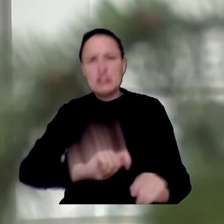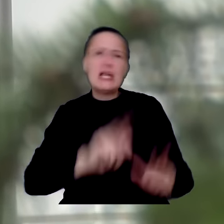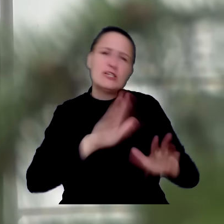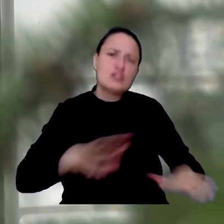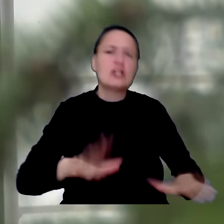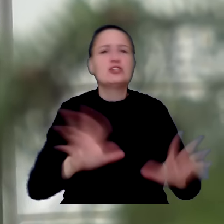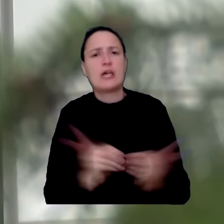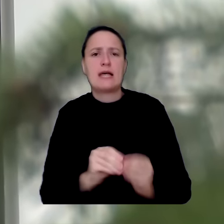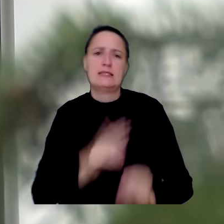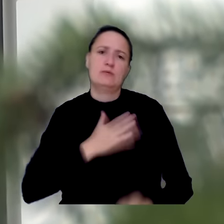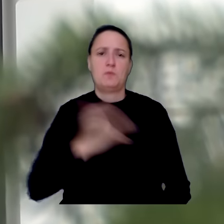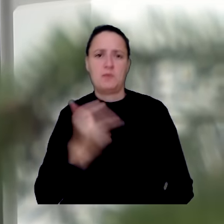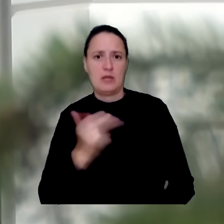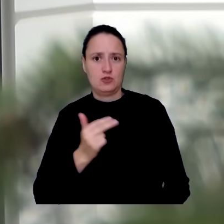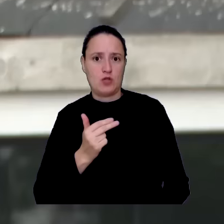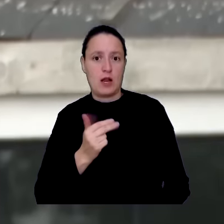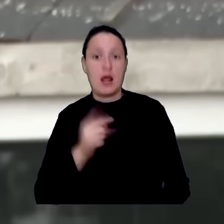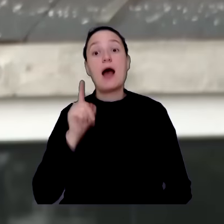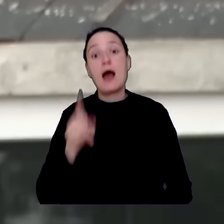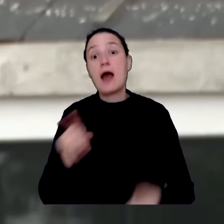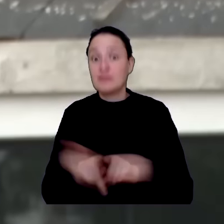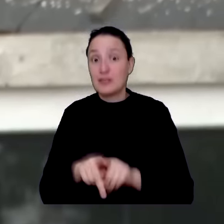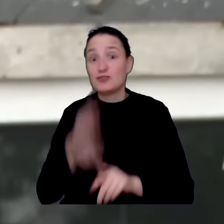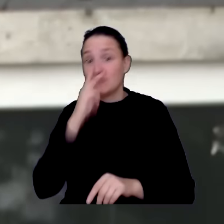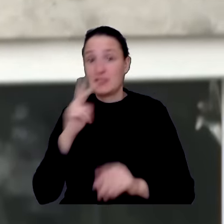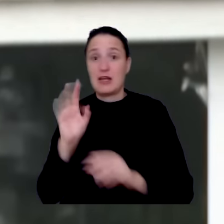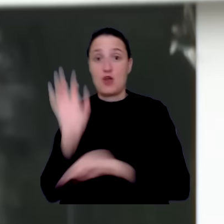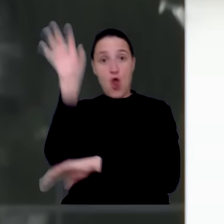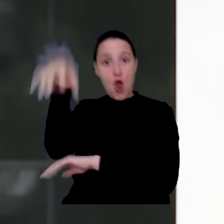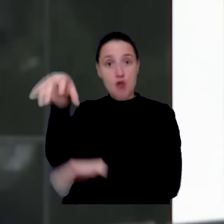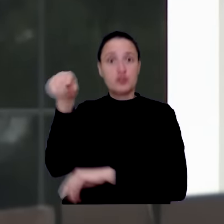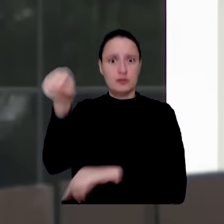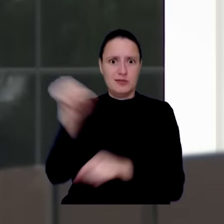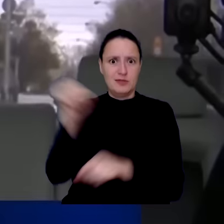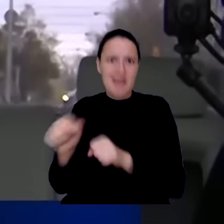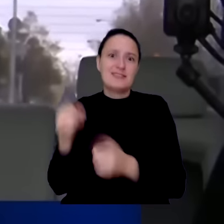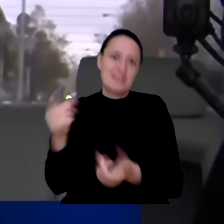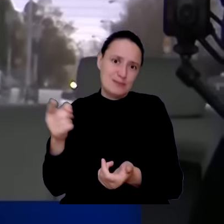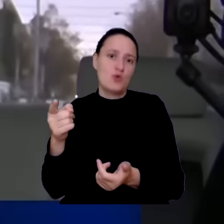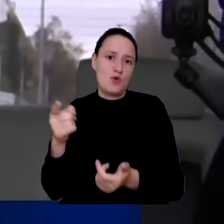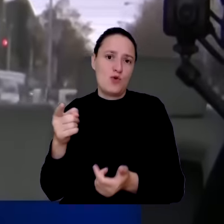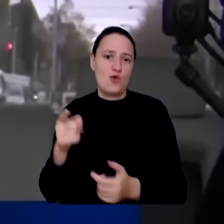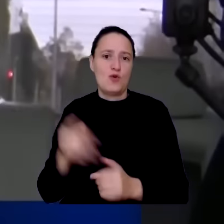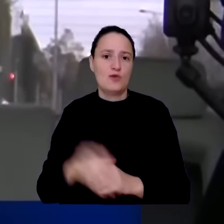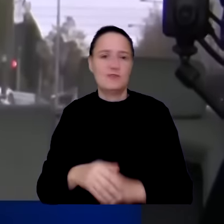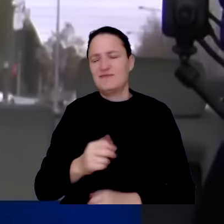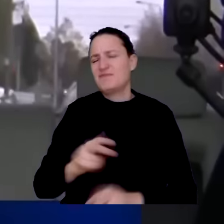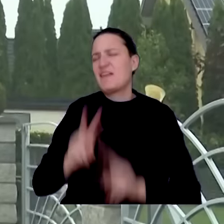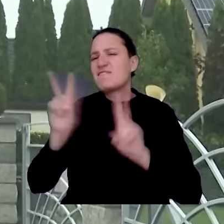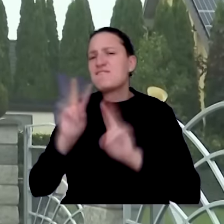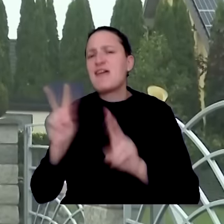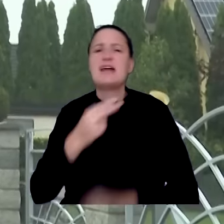domu. Tę tezę potwierdzać może kosz przed rezydencją. W końcu Arkadiusz Myrcha to fan koszykówki. On jest wielkim fanem